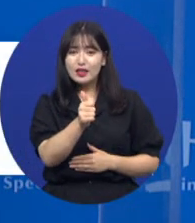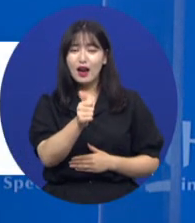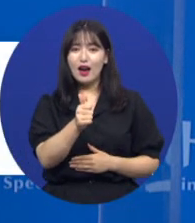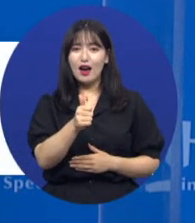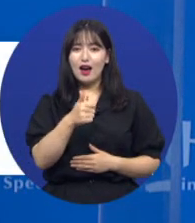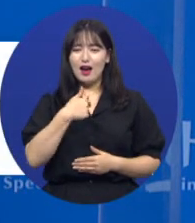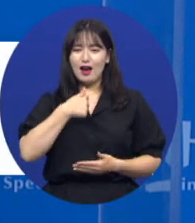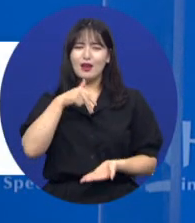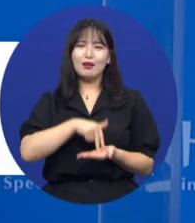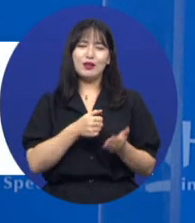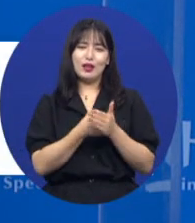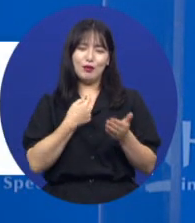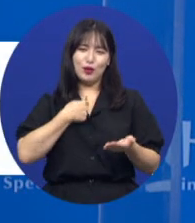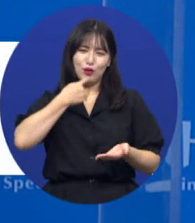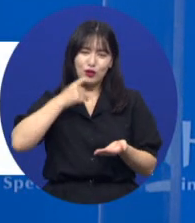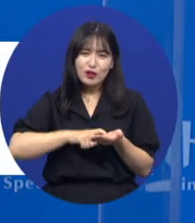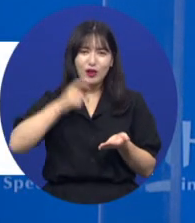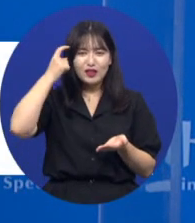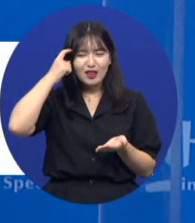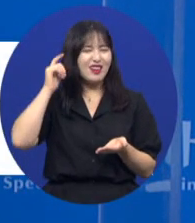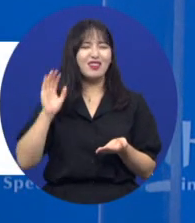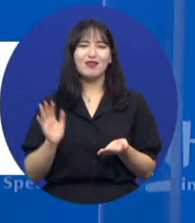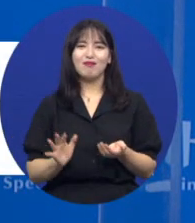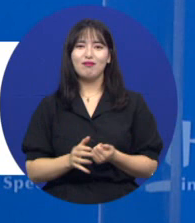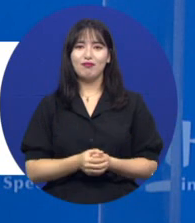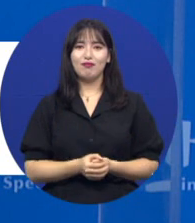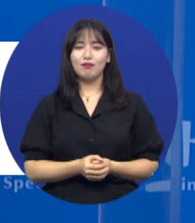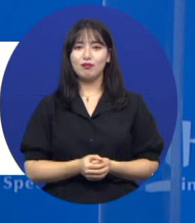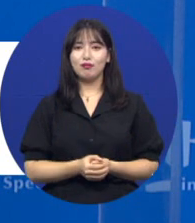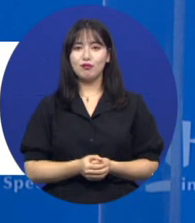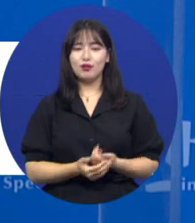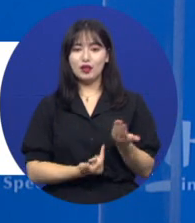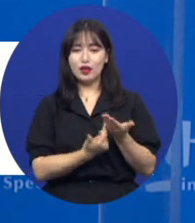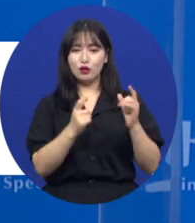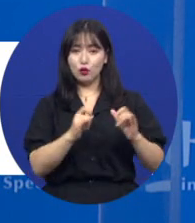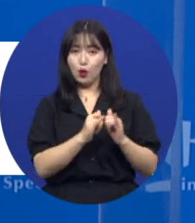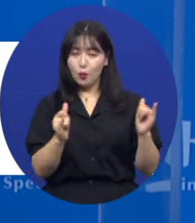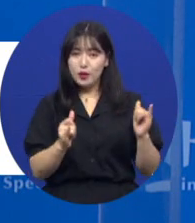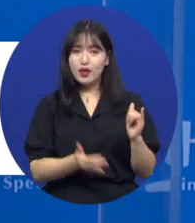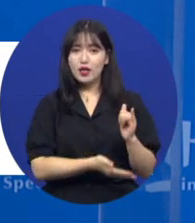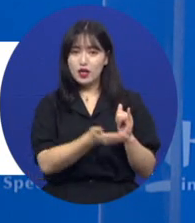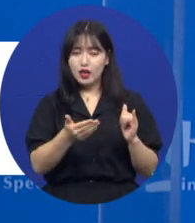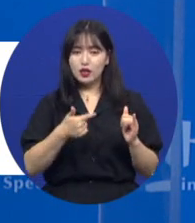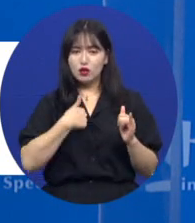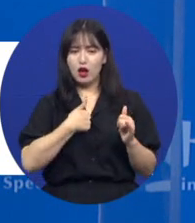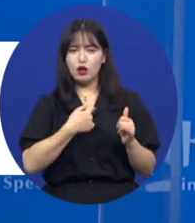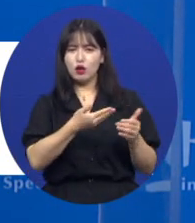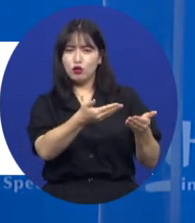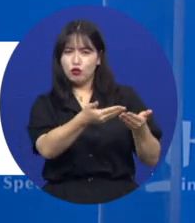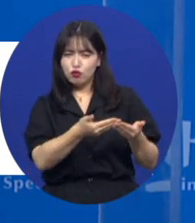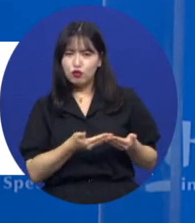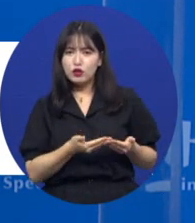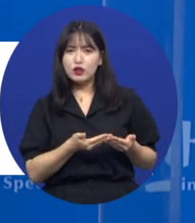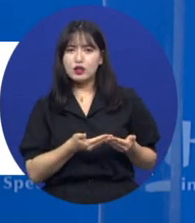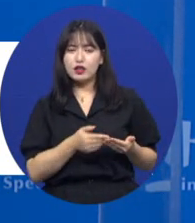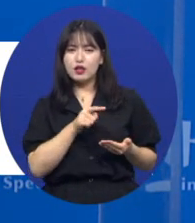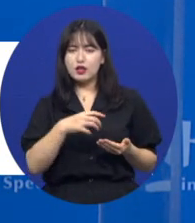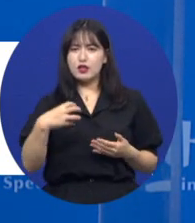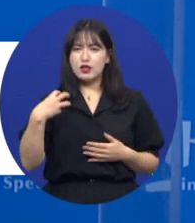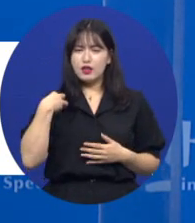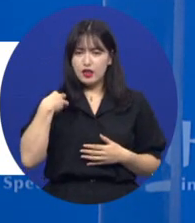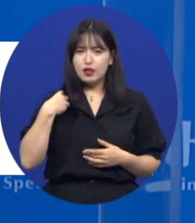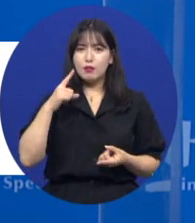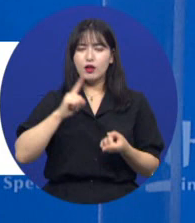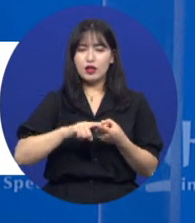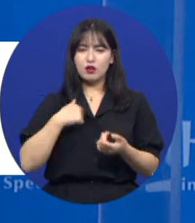할거라고 생각해 본 적은 없습니다 저희도 밍 께서 제게 해주신 거란과 책임을 책임을